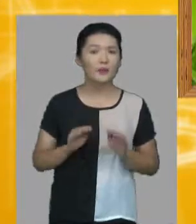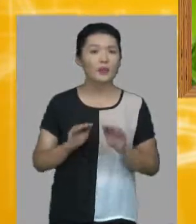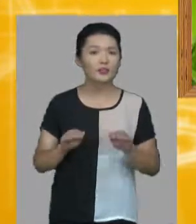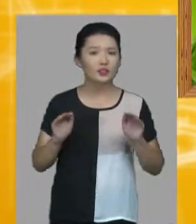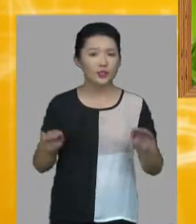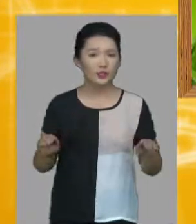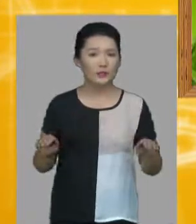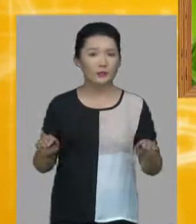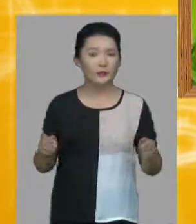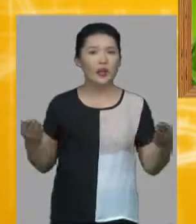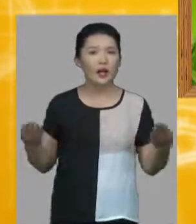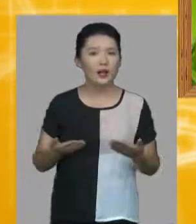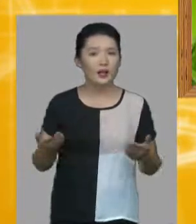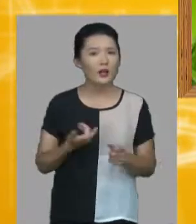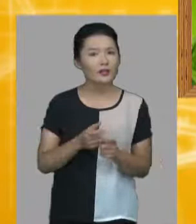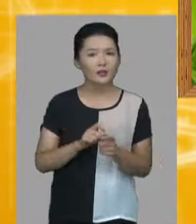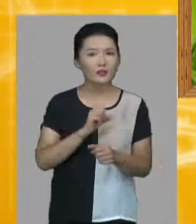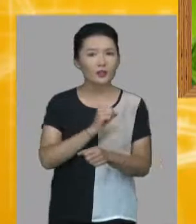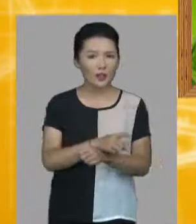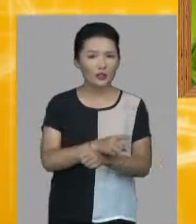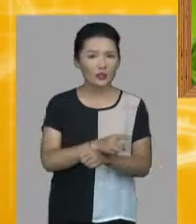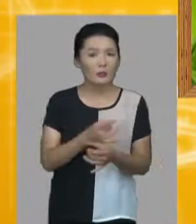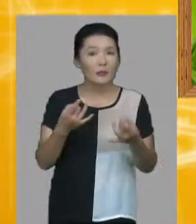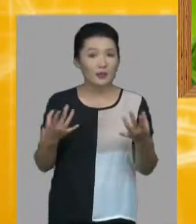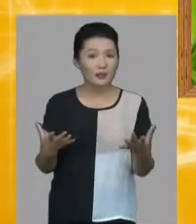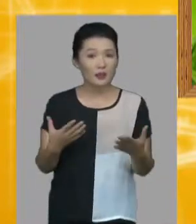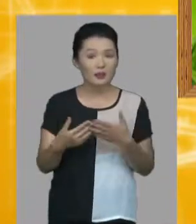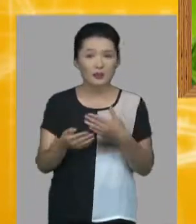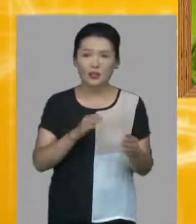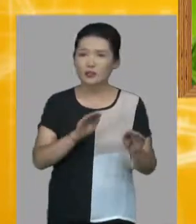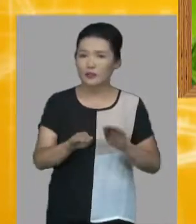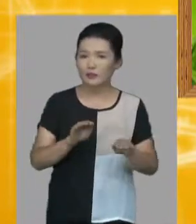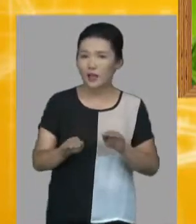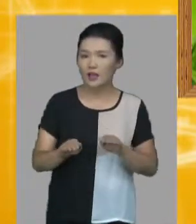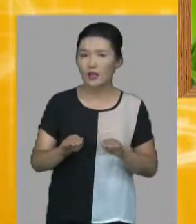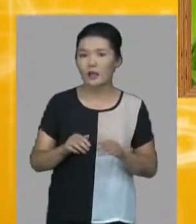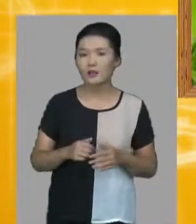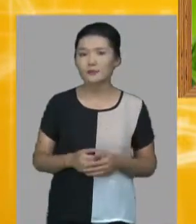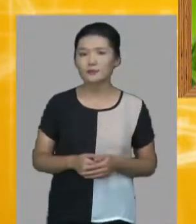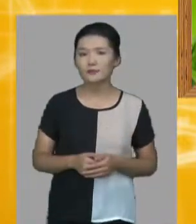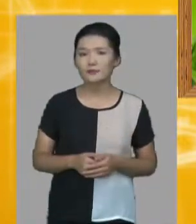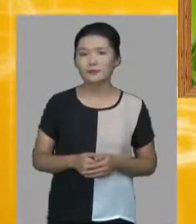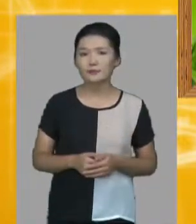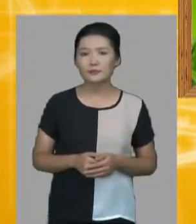Дети, какая это задача? Простая или составная?